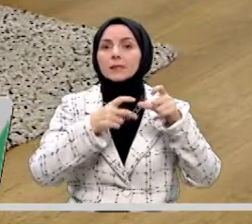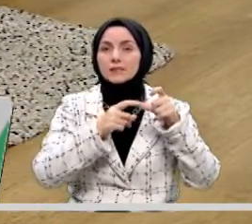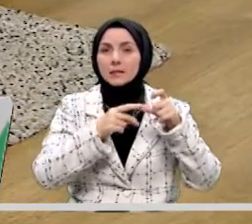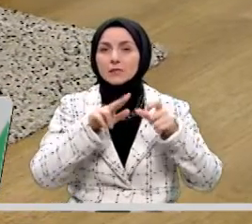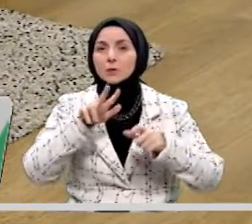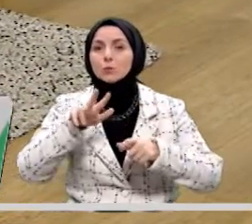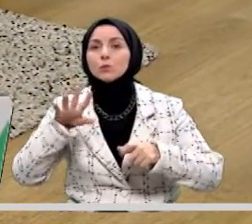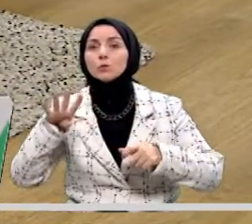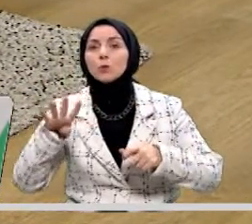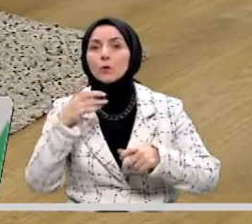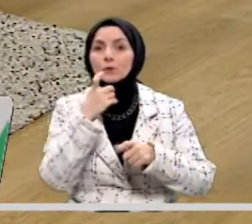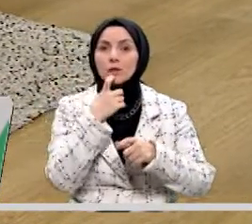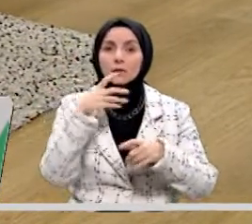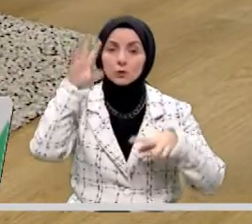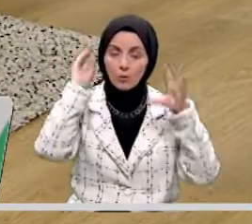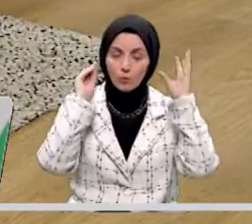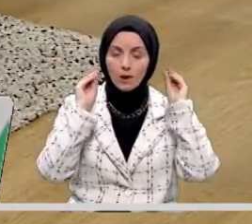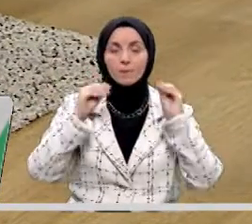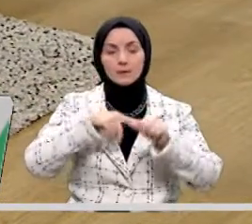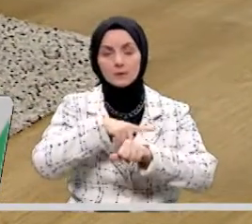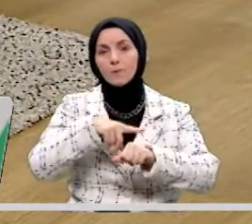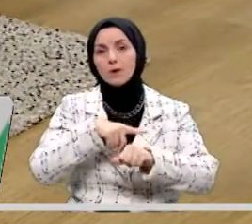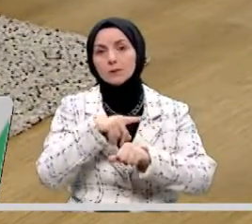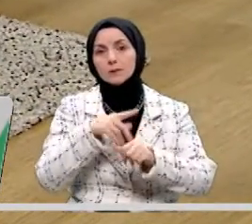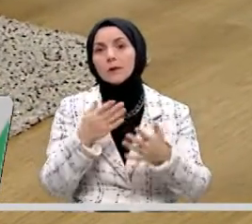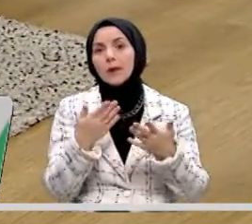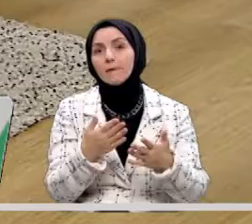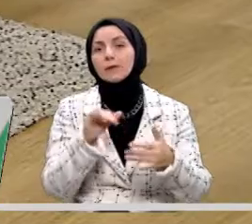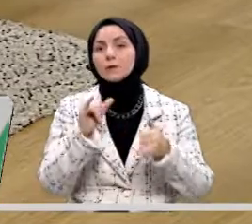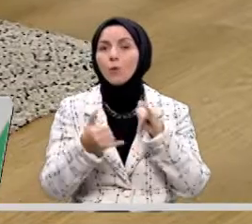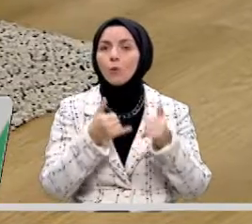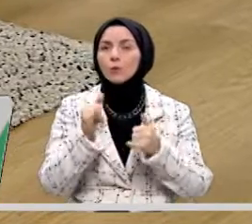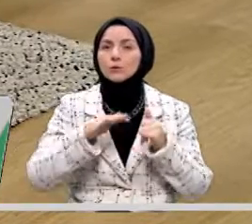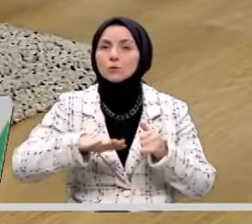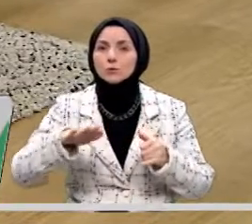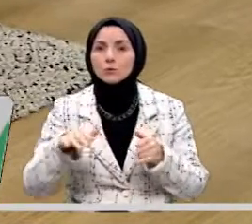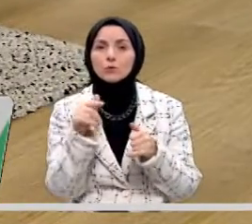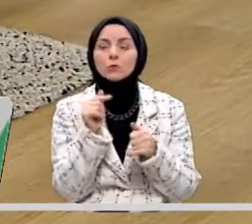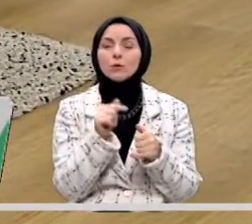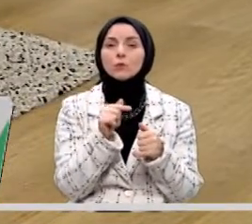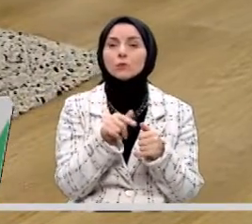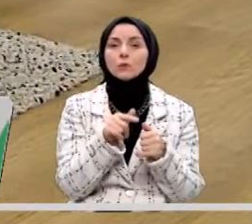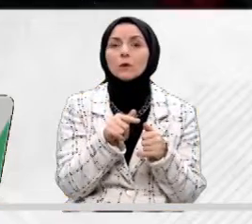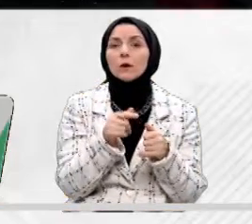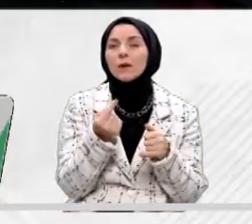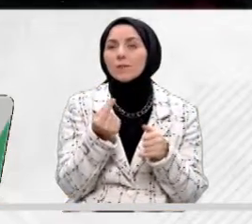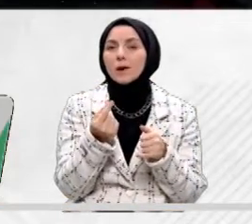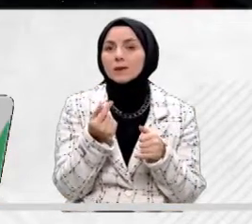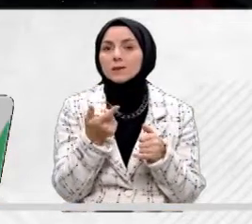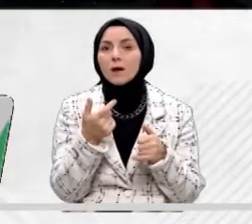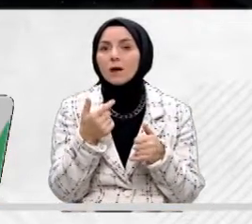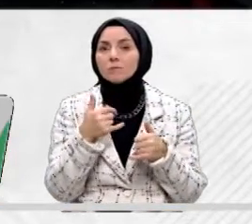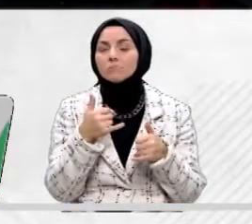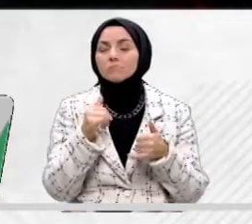bebek çocuk işte oyun çocuğu Hani biraz daha böyle sanki vakti boşa geçiyormuş gibi biraz daha böyle keyifli